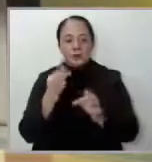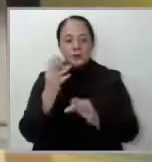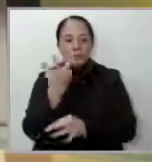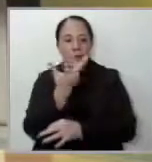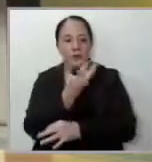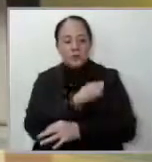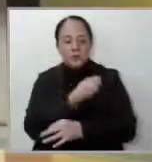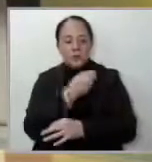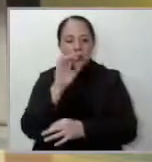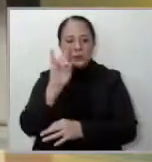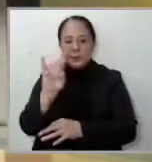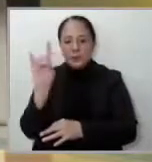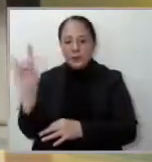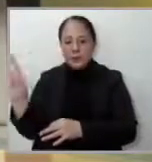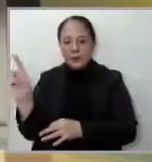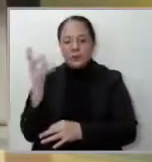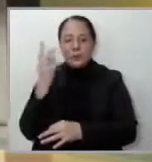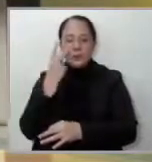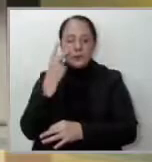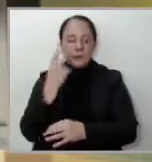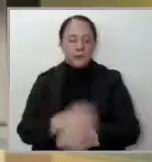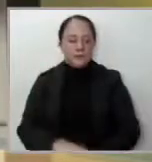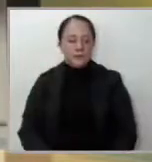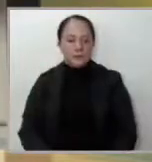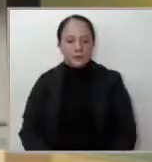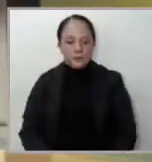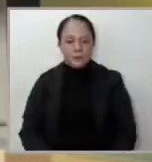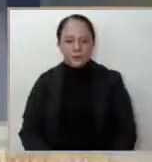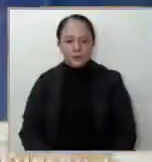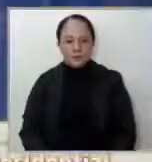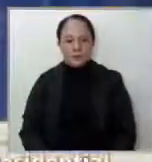Si Bella Lesmora sa detalye, rise and shine, Bella.